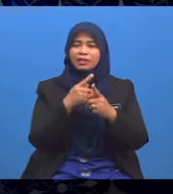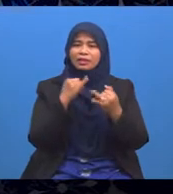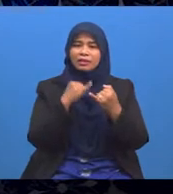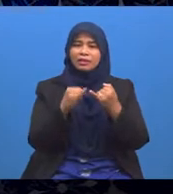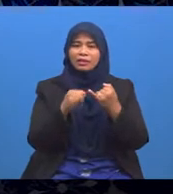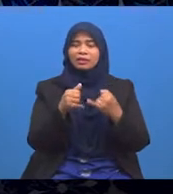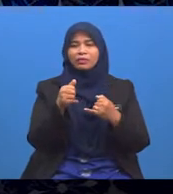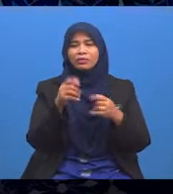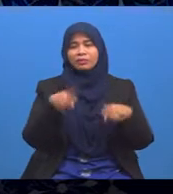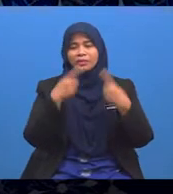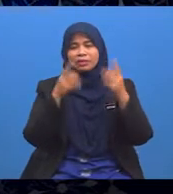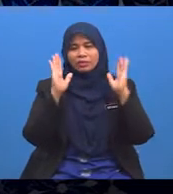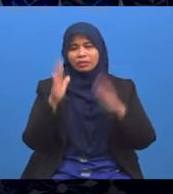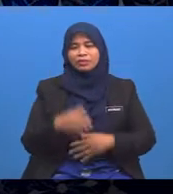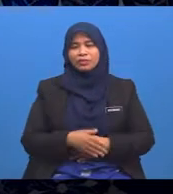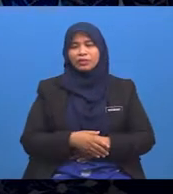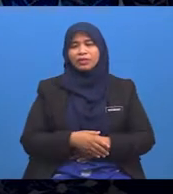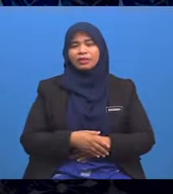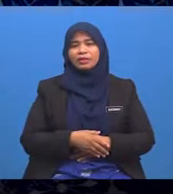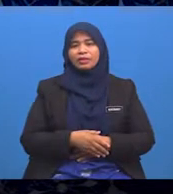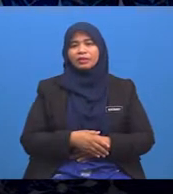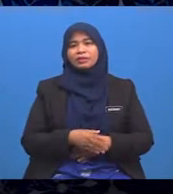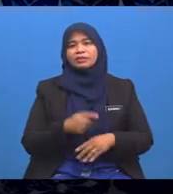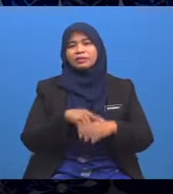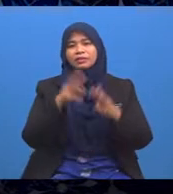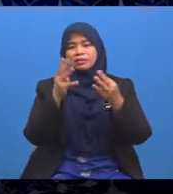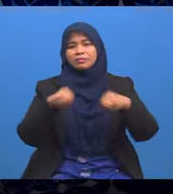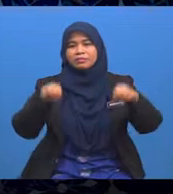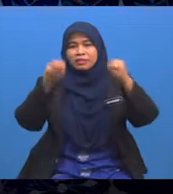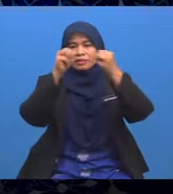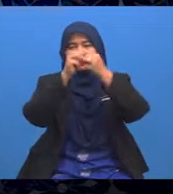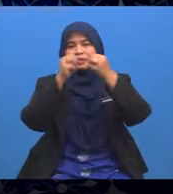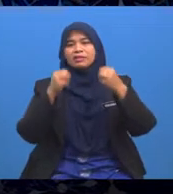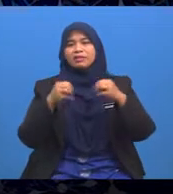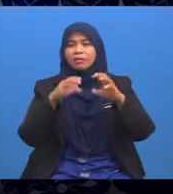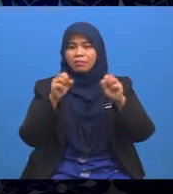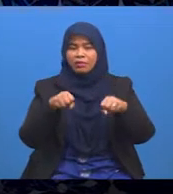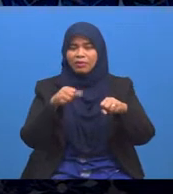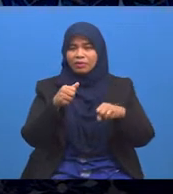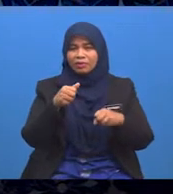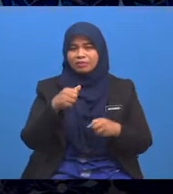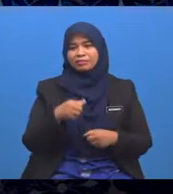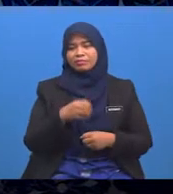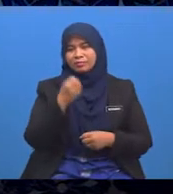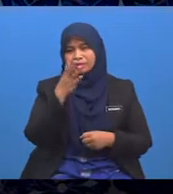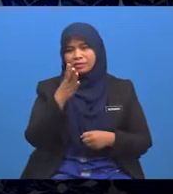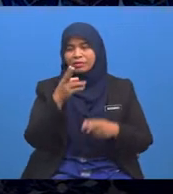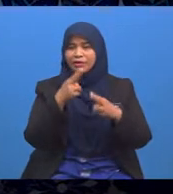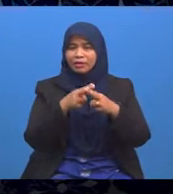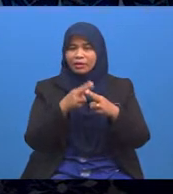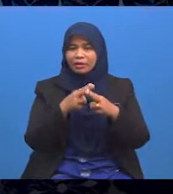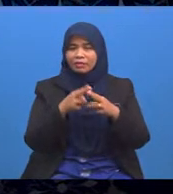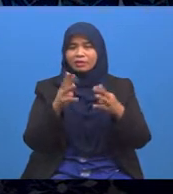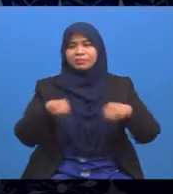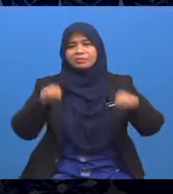pergi menunaikan solat berjemaah atau solat musafir di masjid? Bolehkah kamu sebutkan nama-nama masjid yang